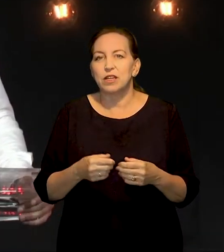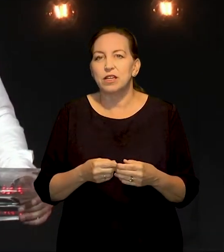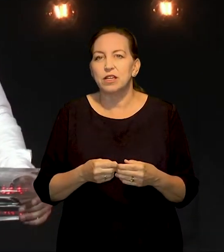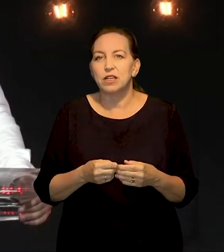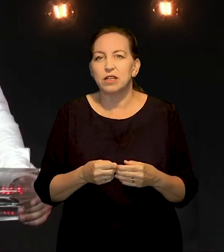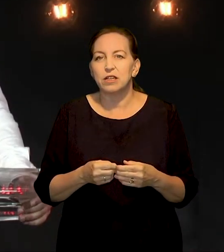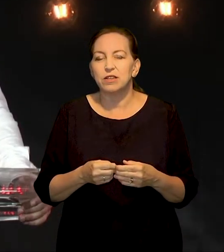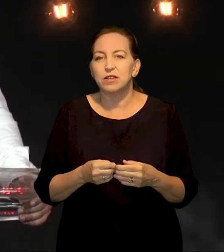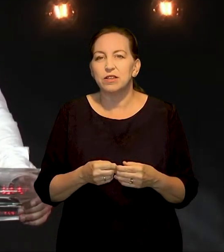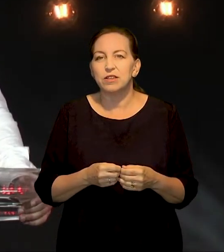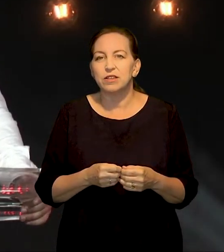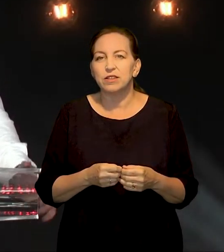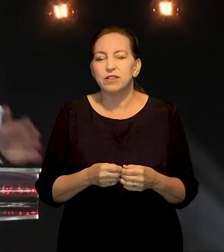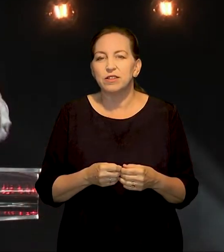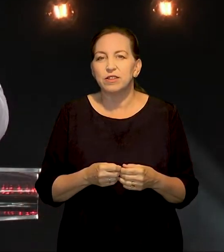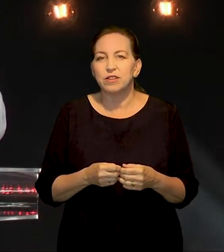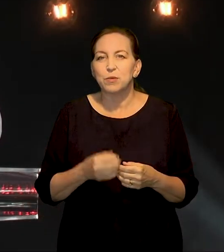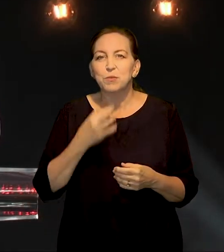wami.